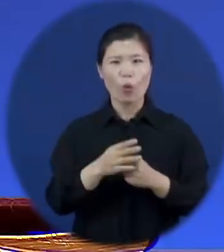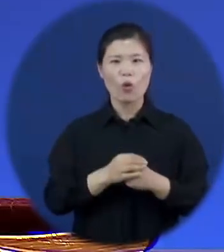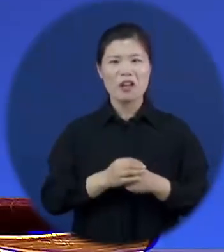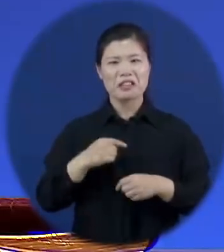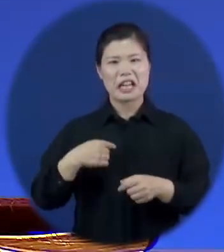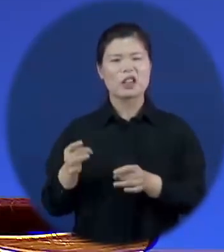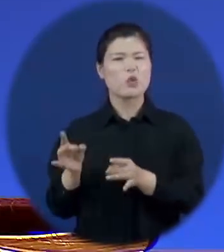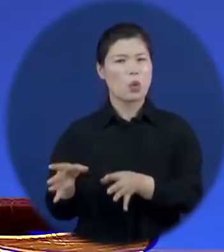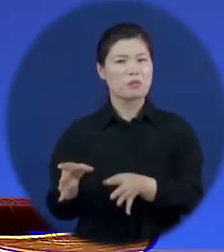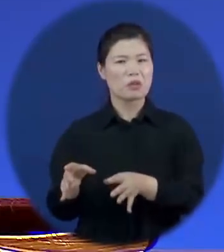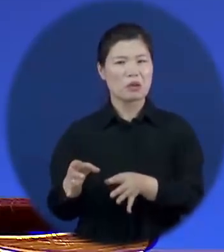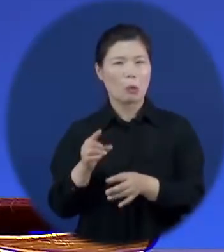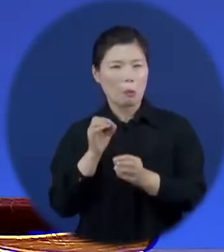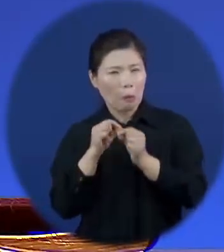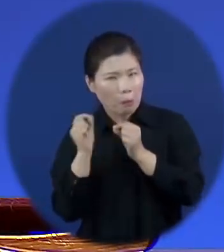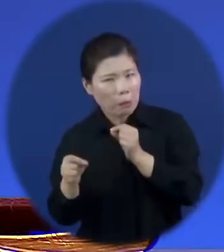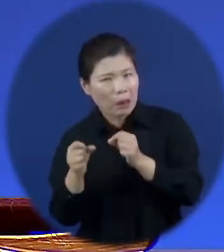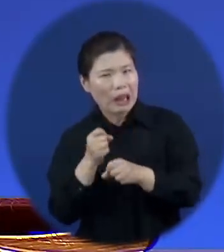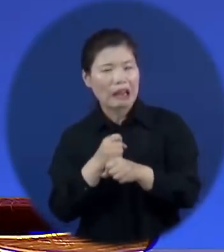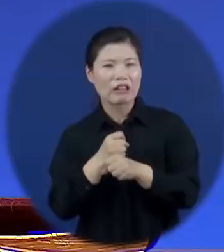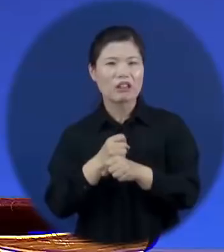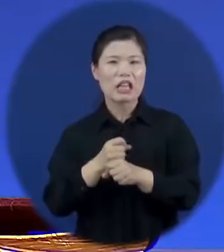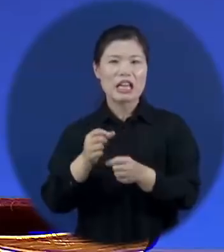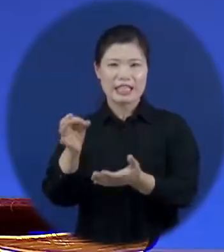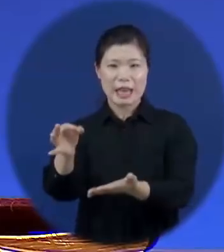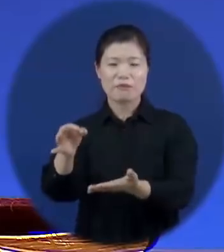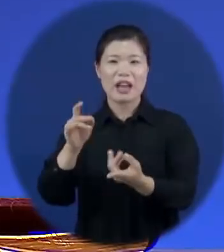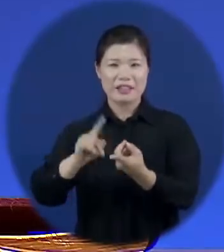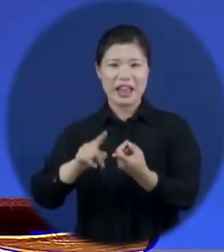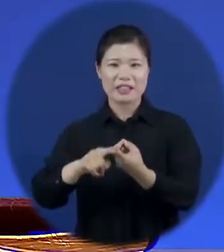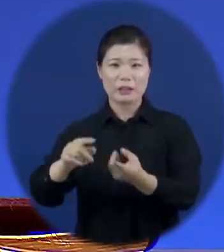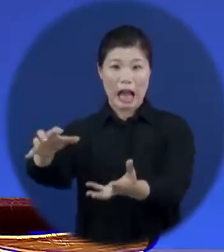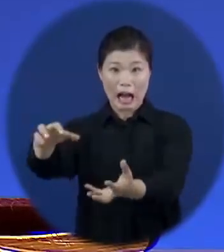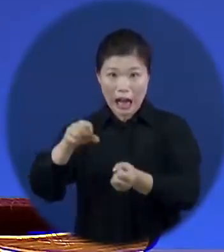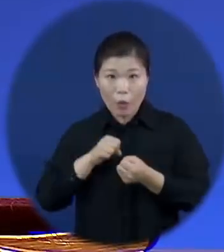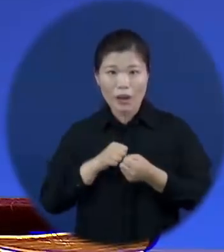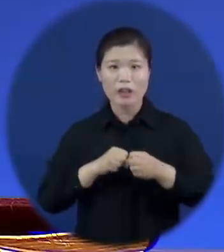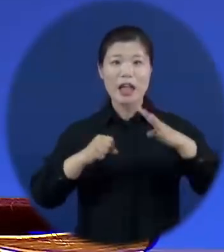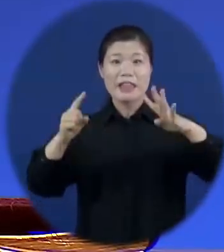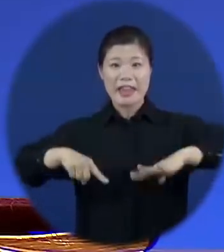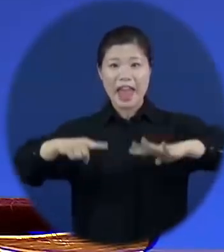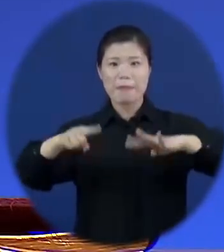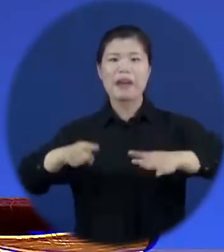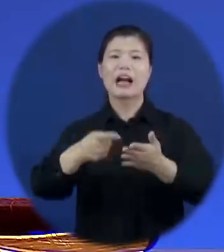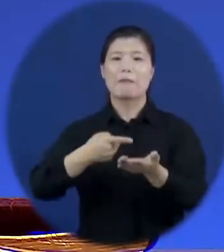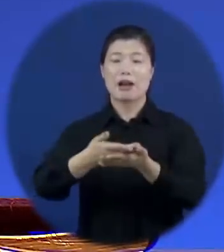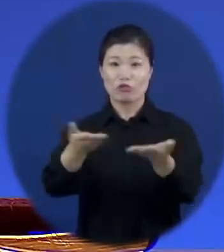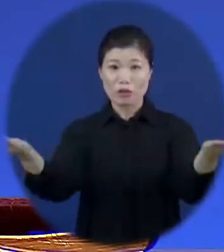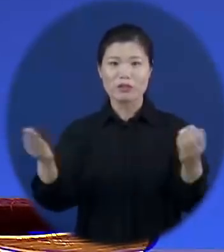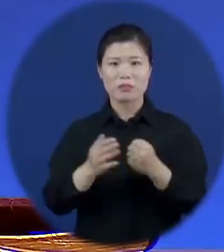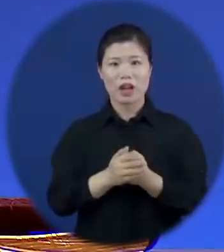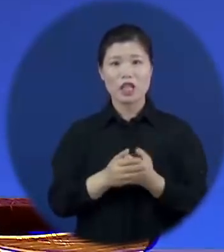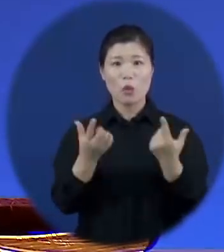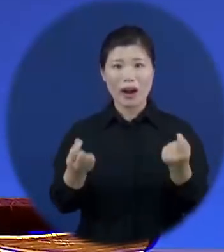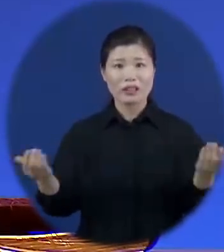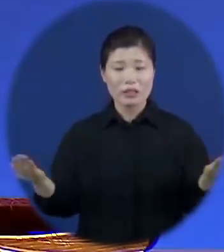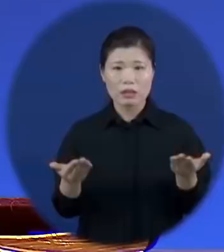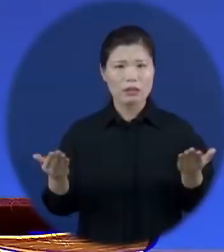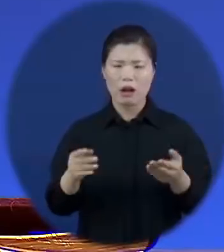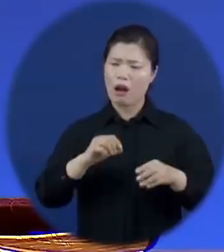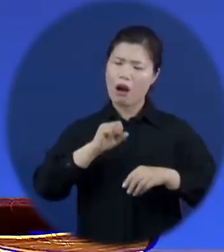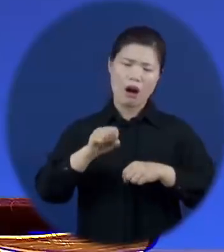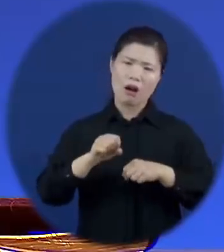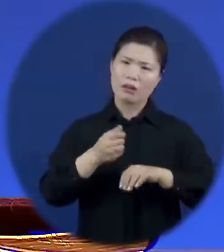중에서도 토색질하거나 속임수로 빼앗은 재물이 있으면 당시 율법대로 그 액수의 4배를 갚았습니다. 이는 아무나 할 수 있는